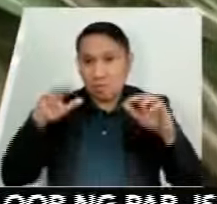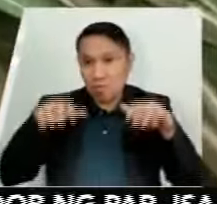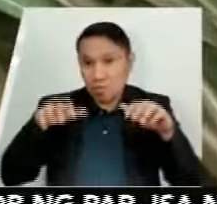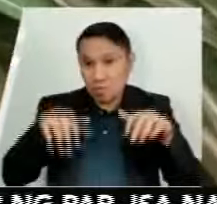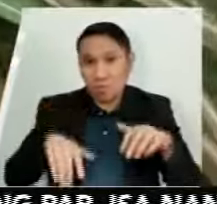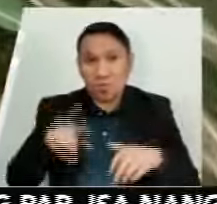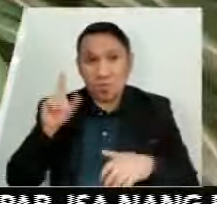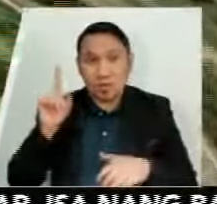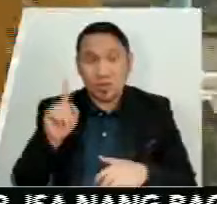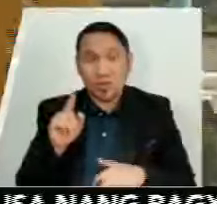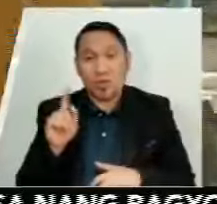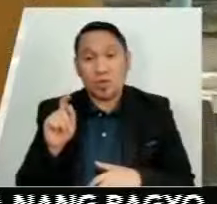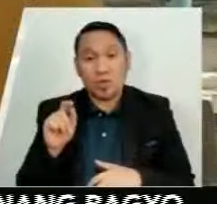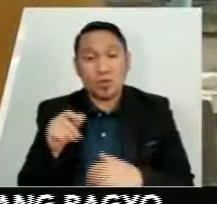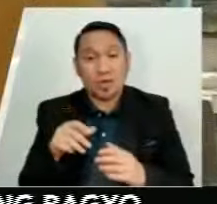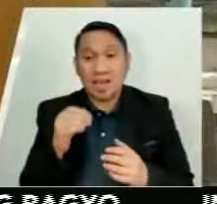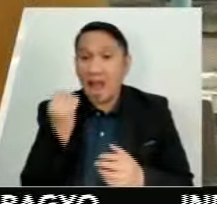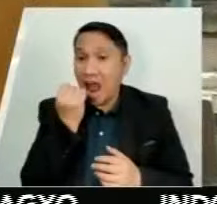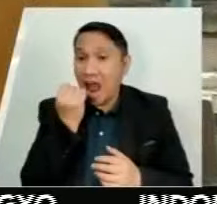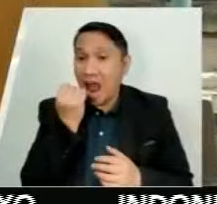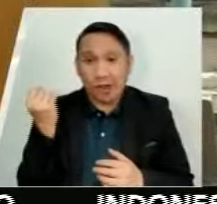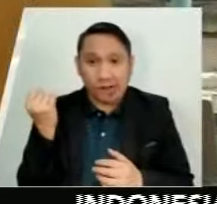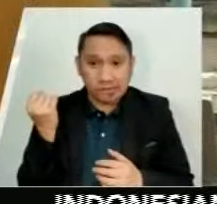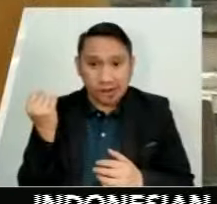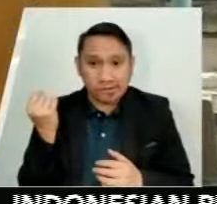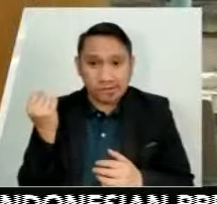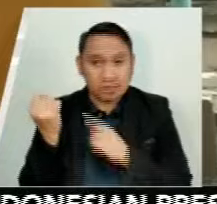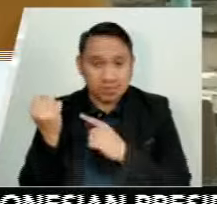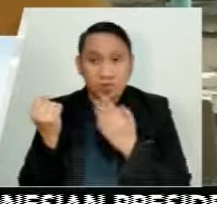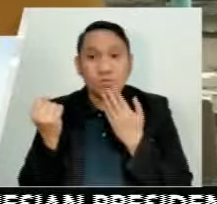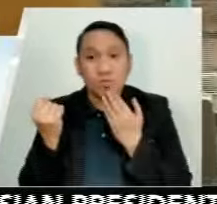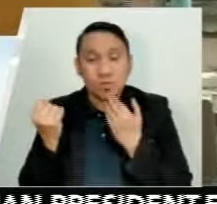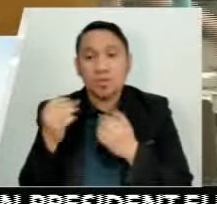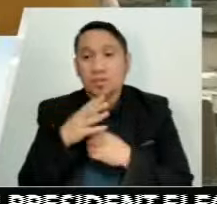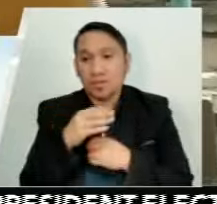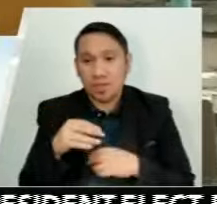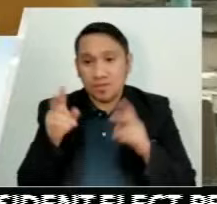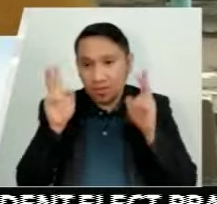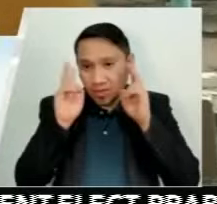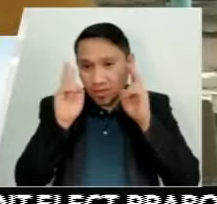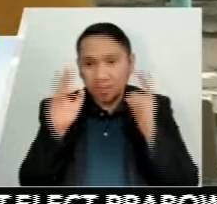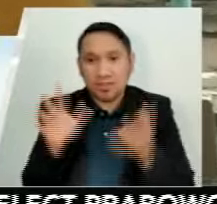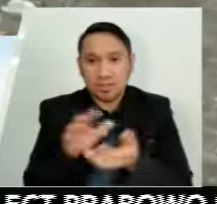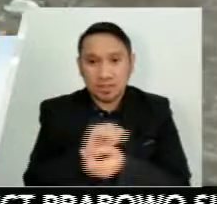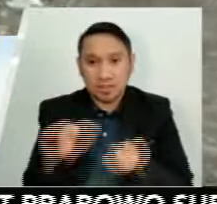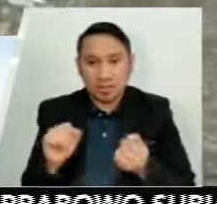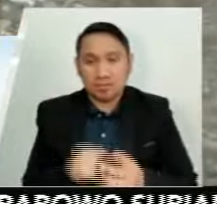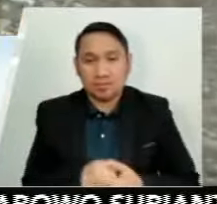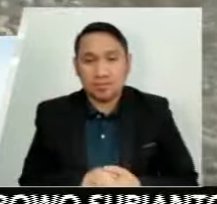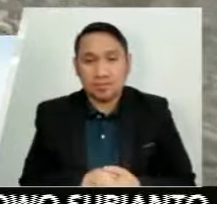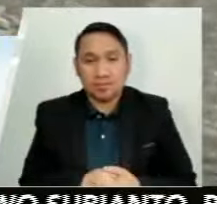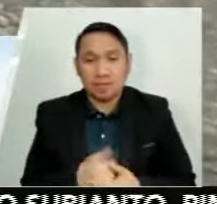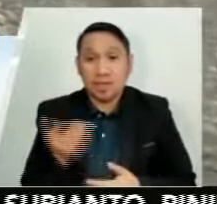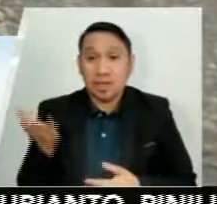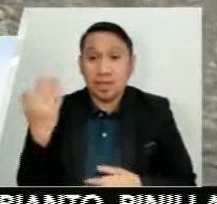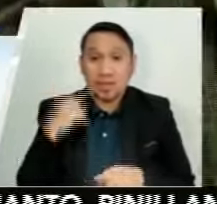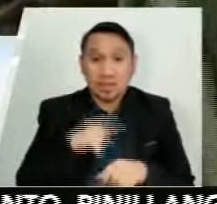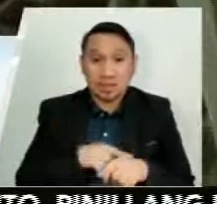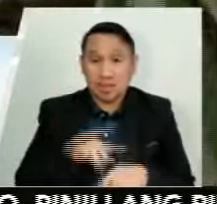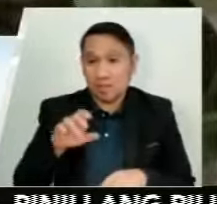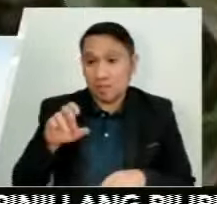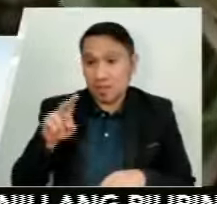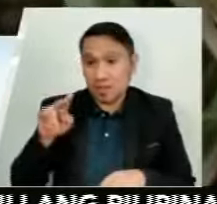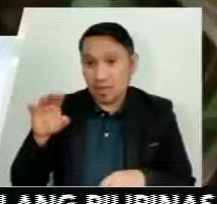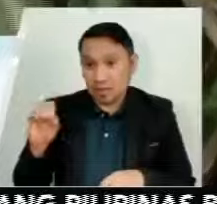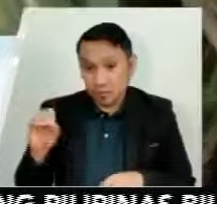tubo at gulay. Nakakalungkot po ma'am kasi nga nakaraan naapektuhan kami ng El Nino. So ngayon, inaabot na po kami